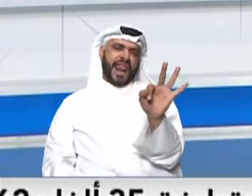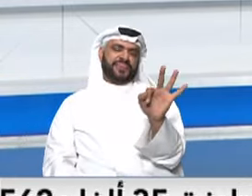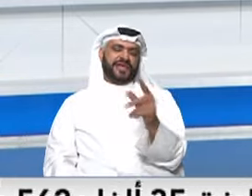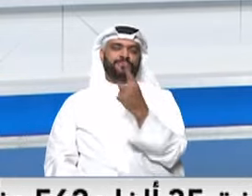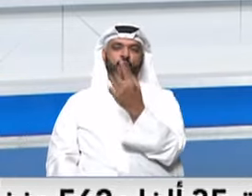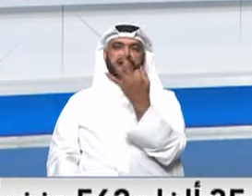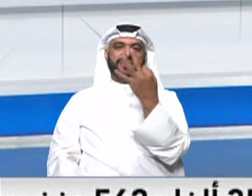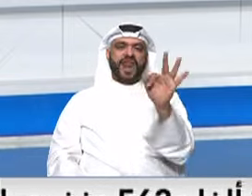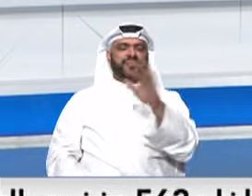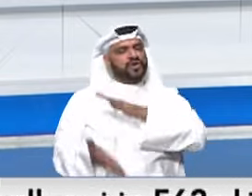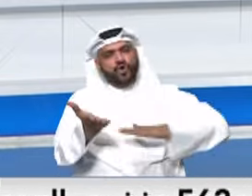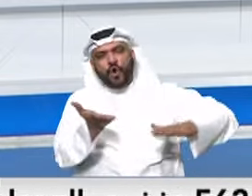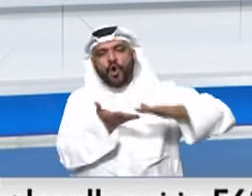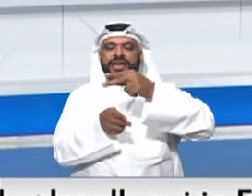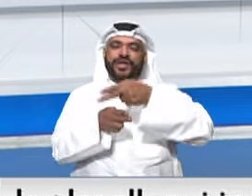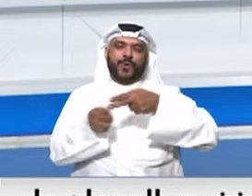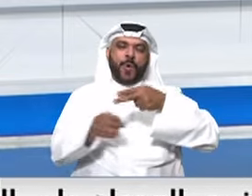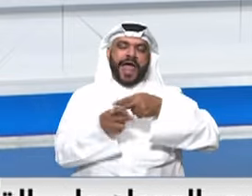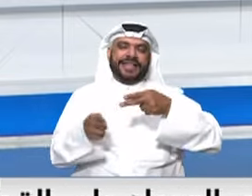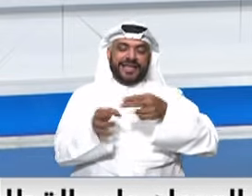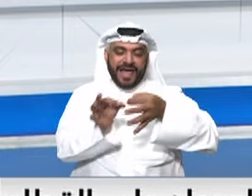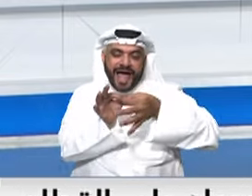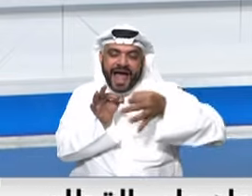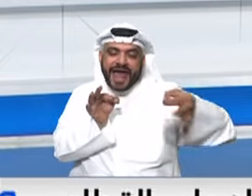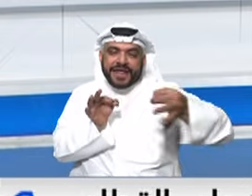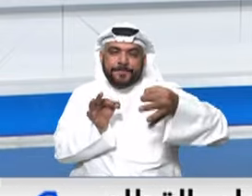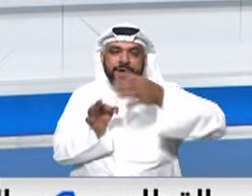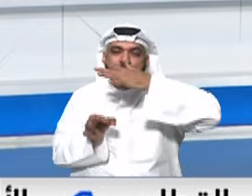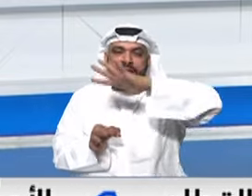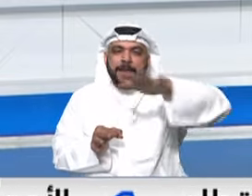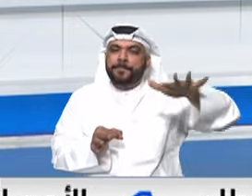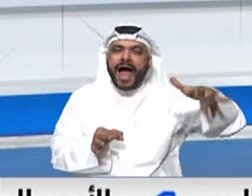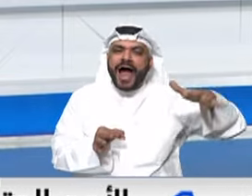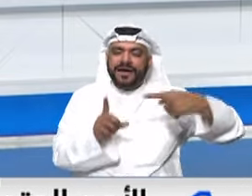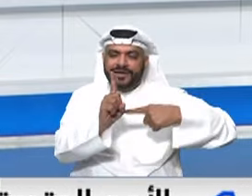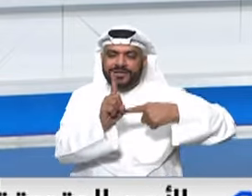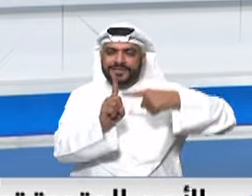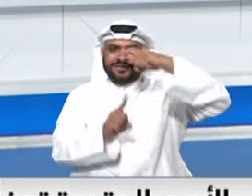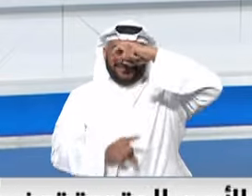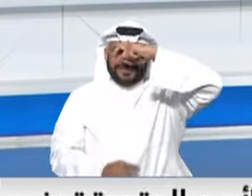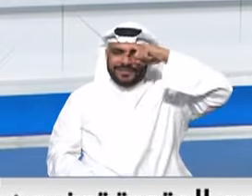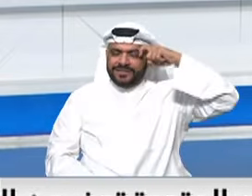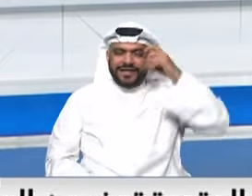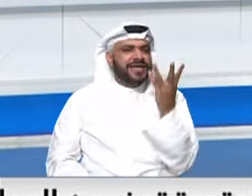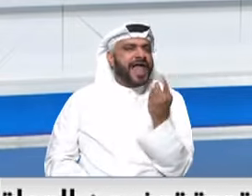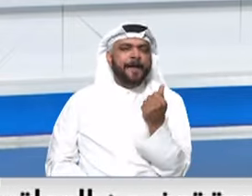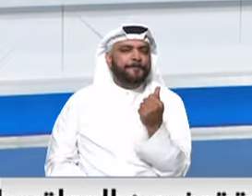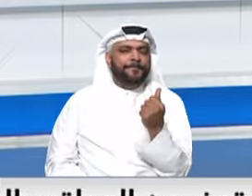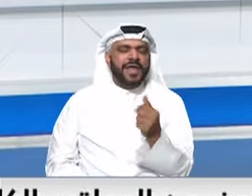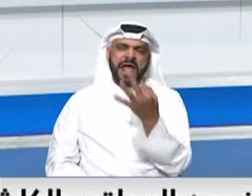27 إلى 30 و31 درجة مئوية في أغلب المناطق. المناطق الساحلية والجزر درجات الحرارة فيها أيضا تتراوح ما بين